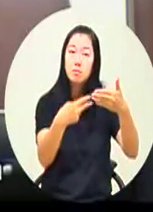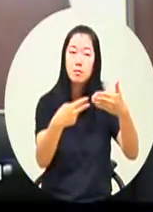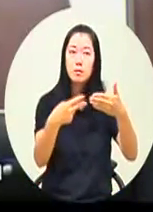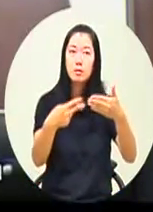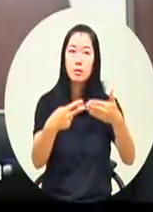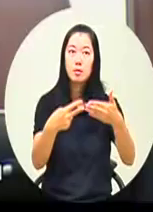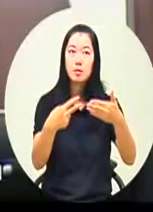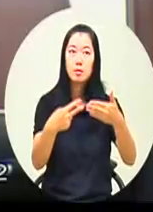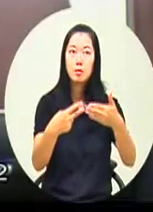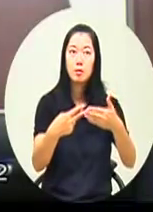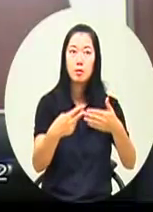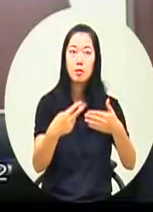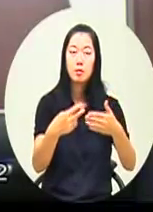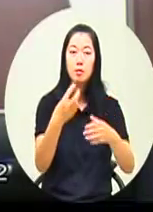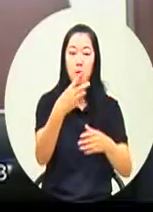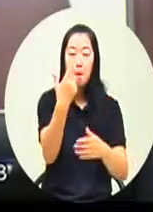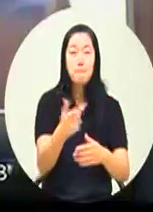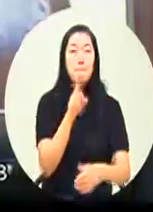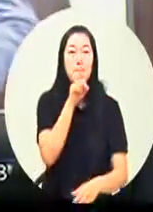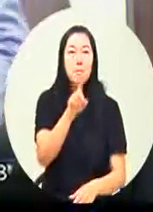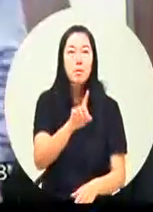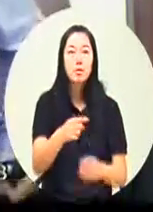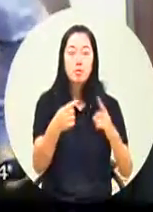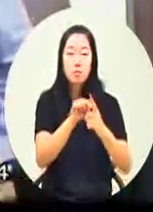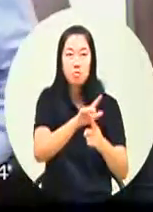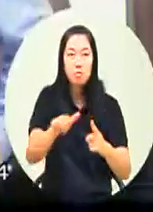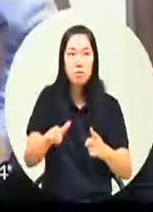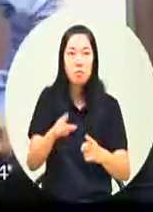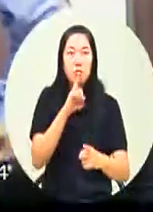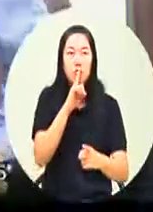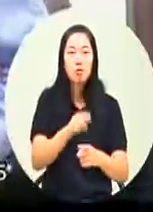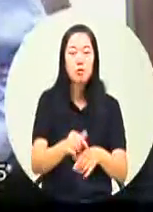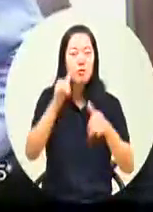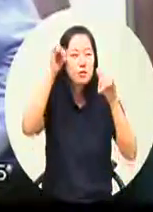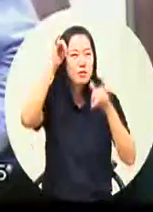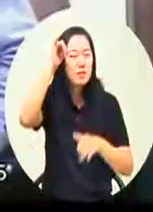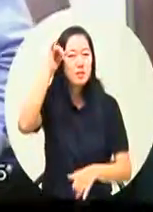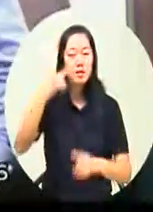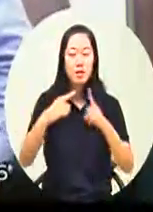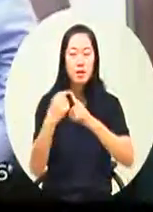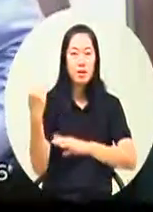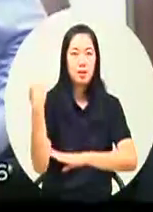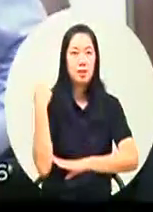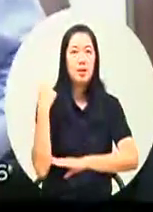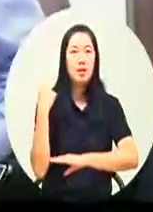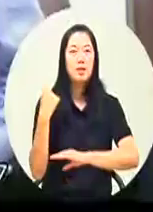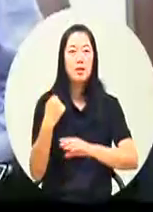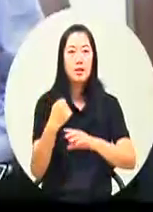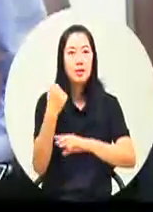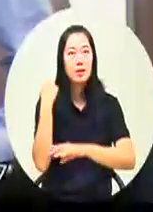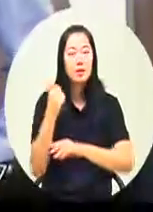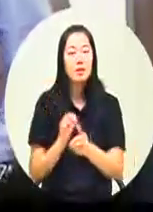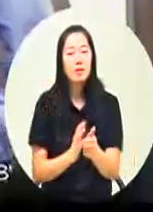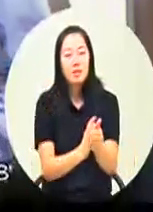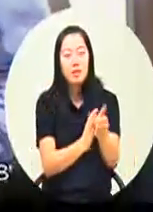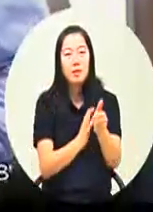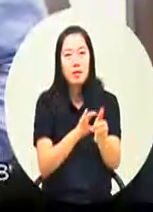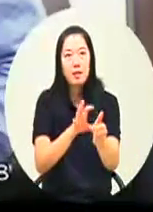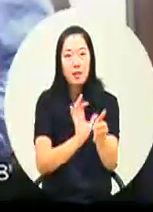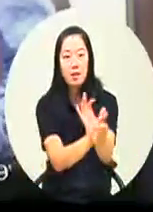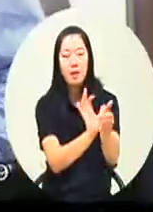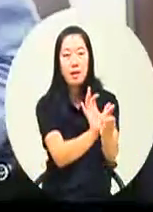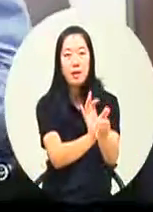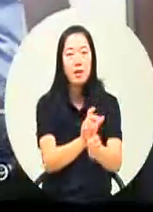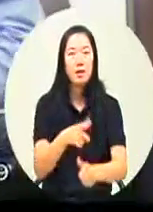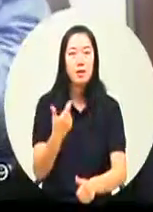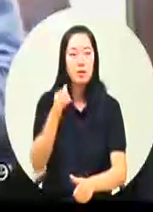以上的慢车指的是人力行驶车辆，拖三轮车用人力的，好、哦，还有受力的